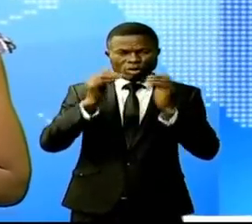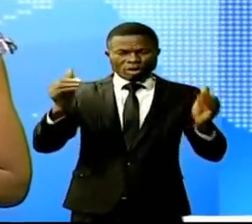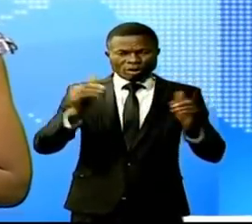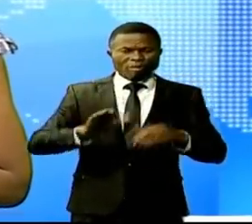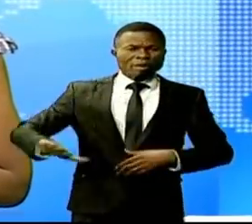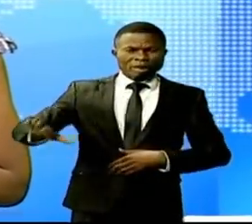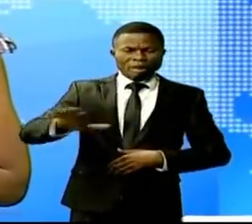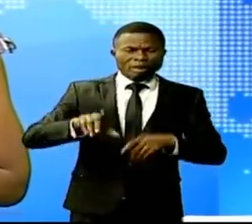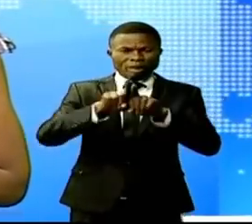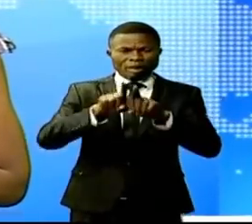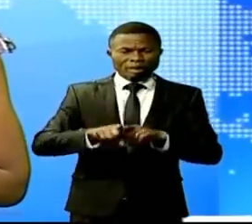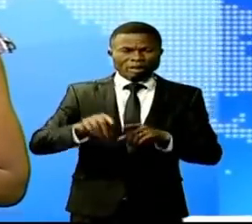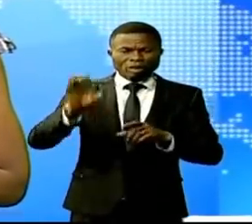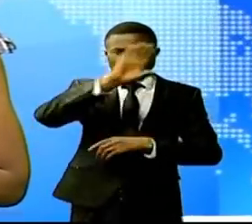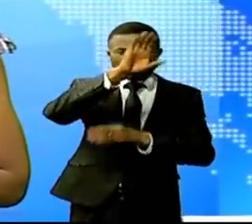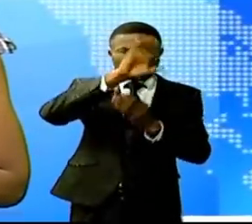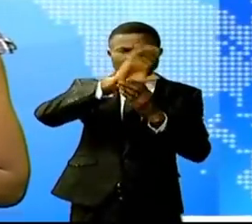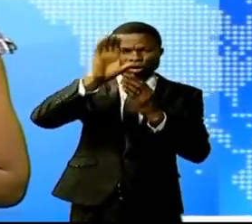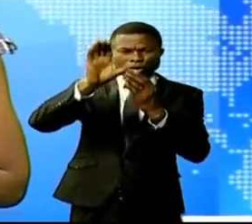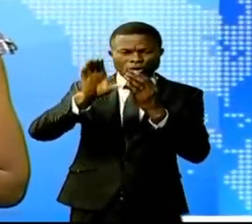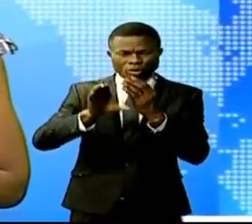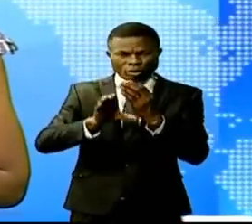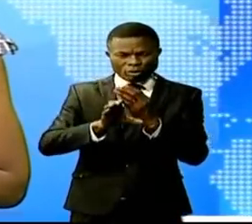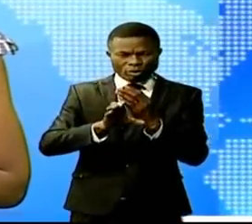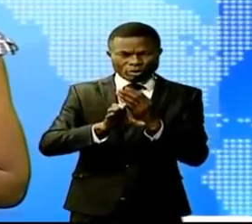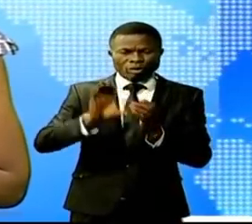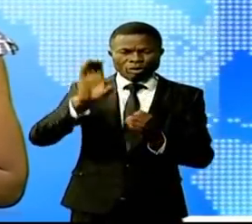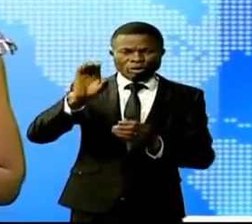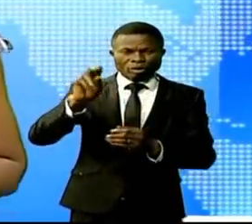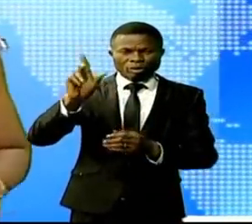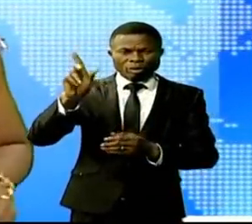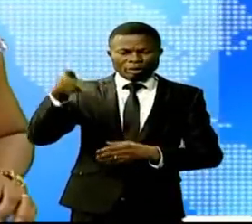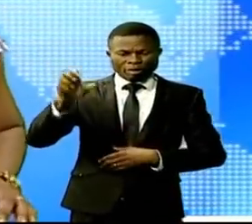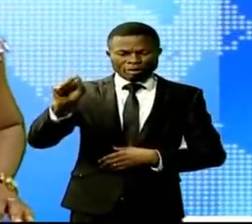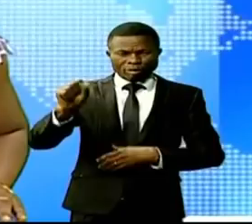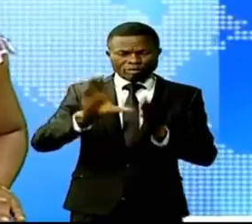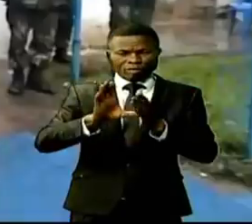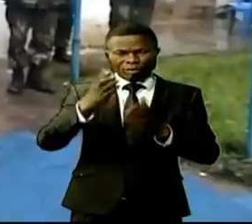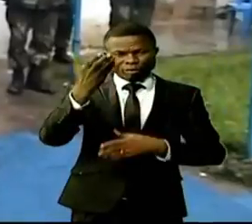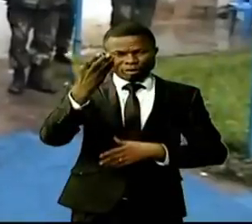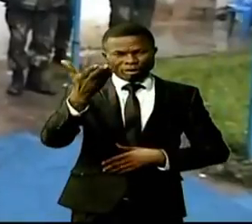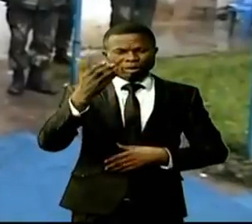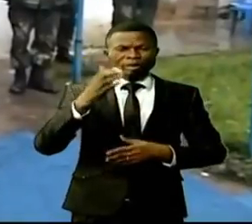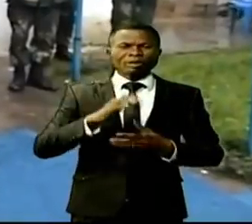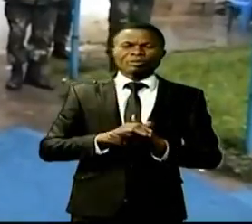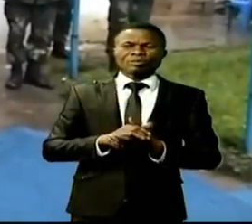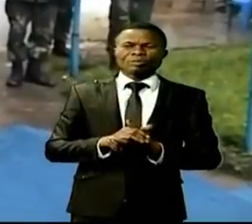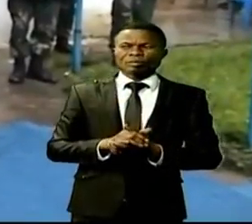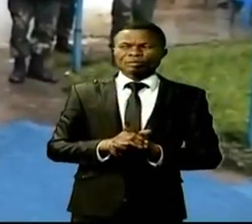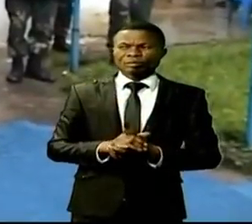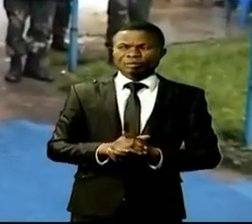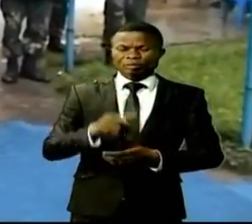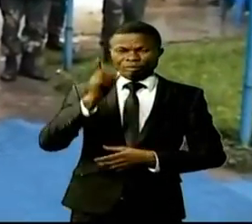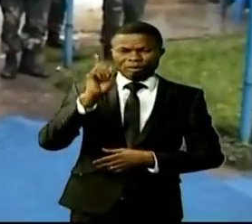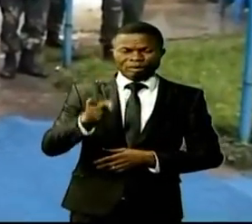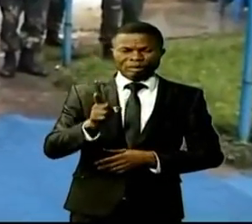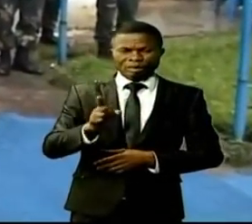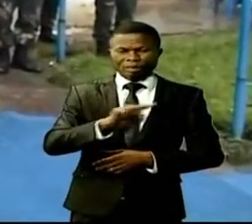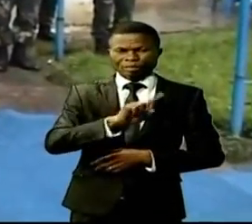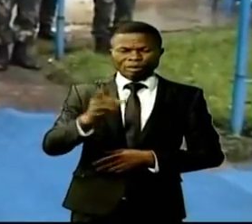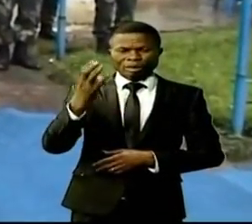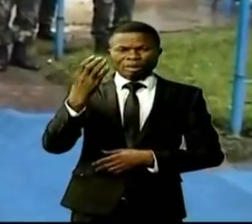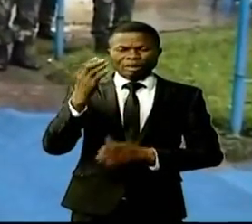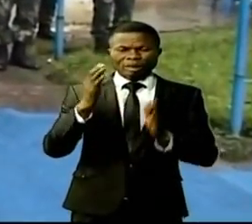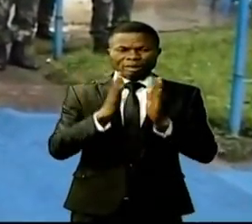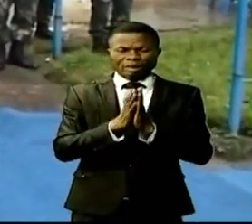et de continents en sigle CULPAC. C'est un reportage de David Mubenga. 10 décembre 1945,